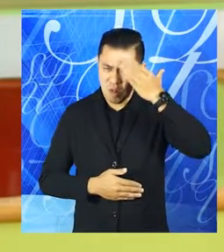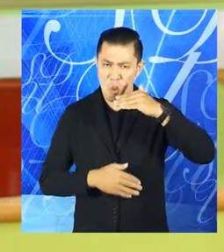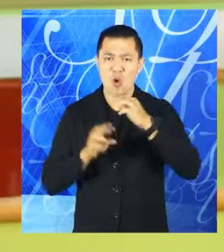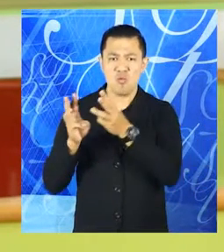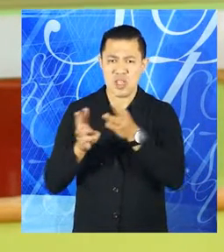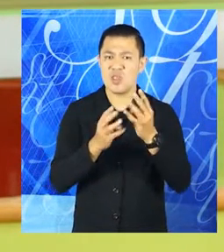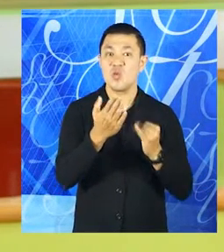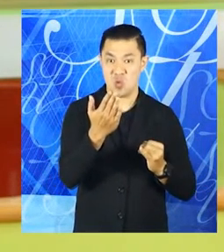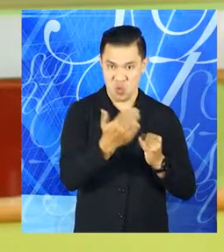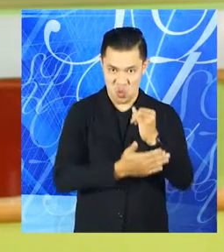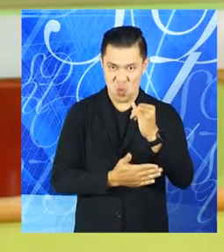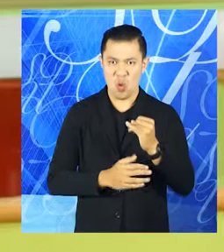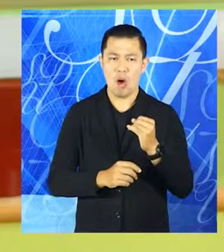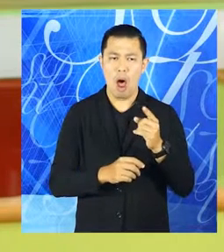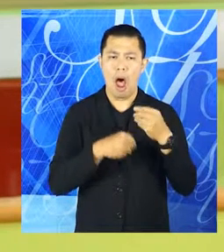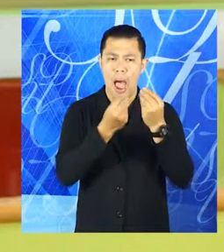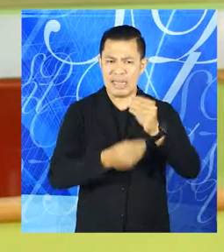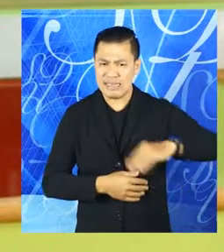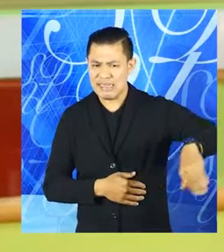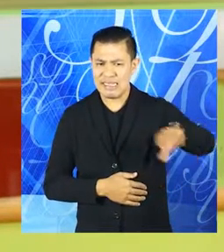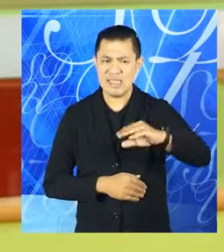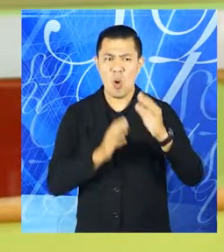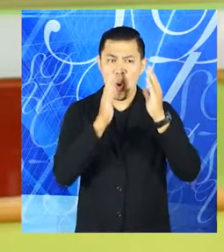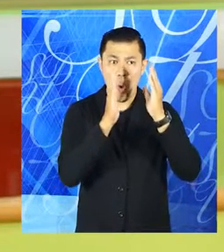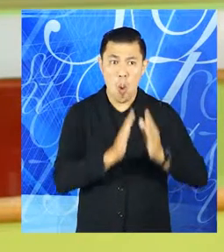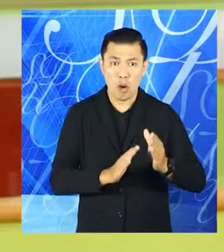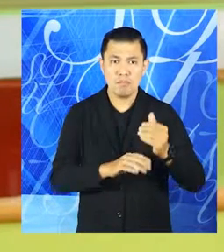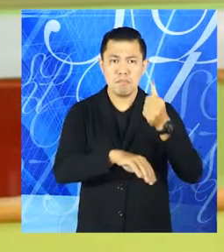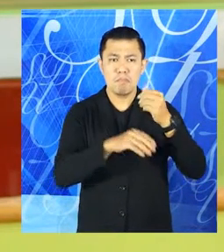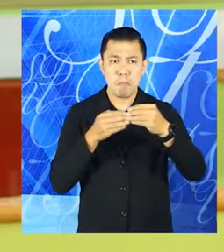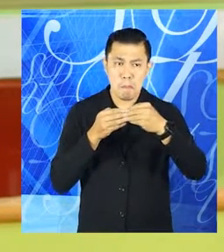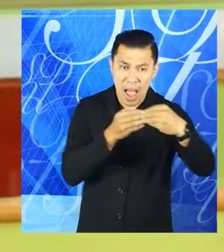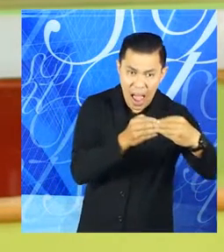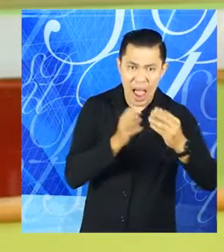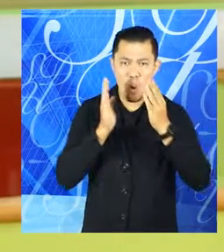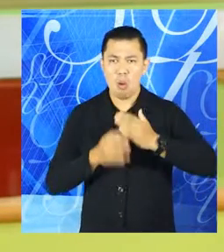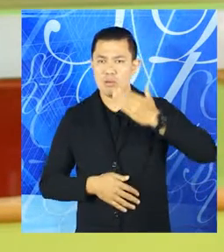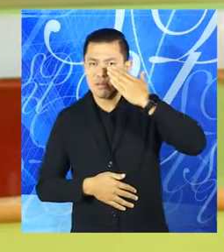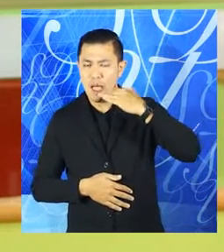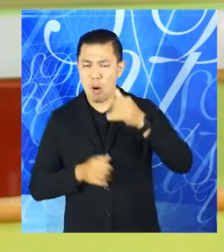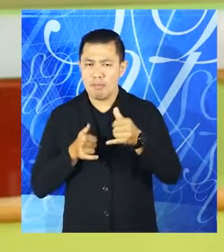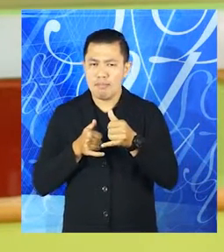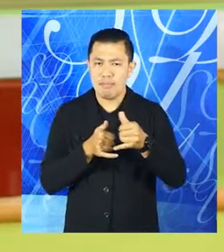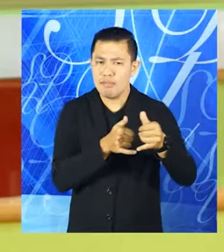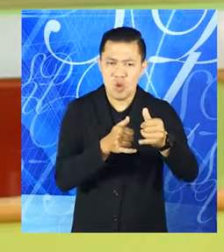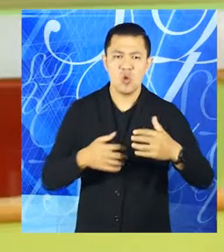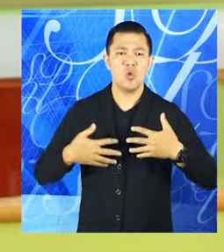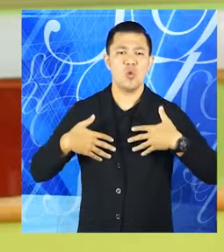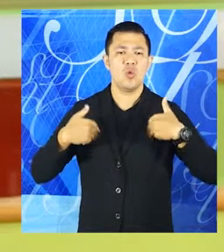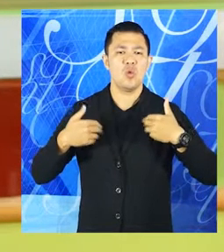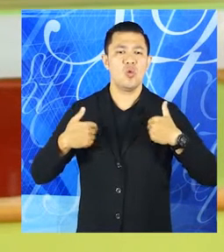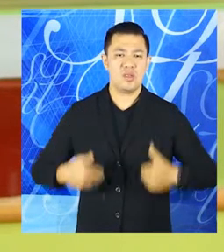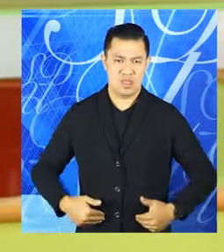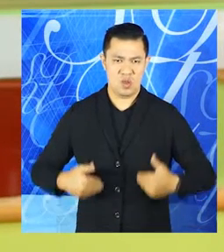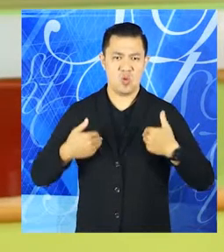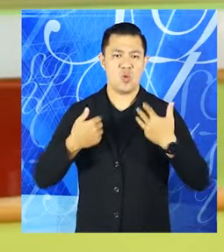วิธีทำให้ทั้งผู้นำและคนตาบอดอยู่ด้วยกันได้อย่างมีความสุ